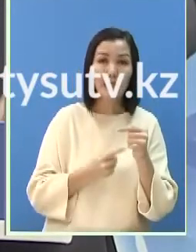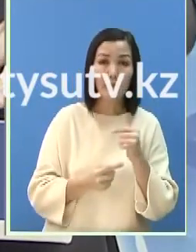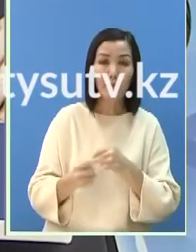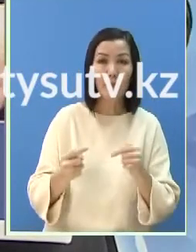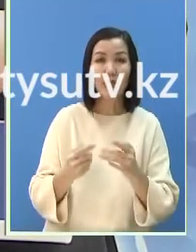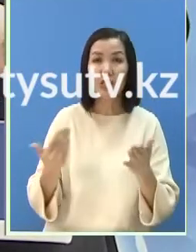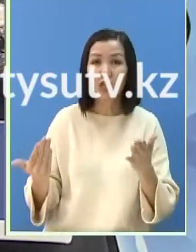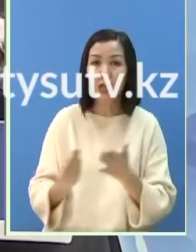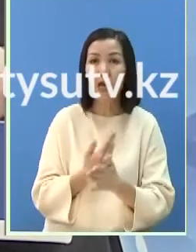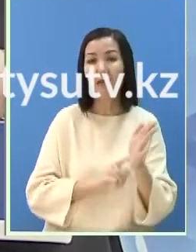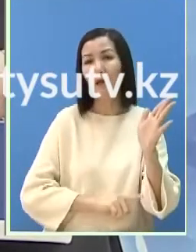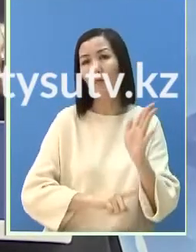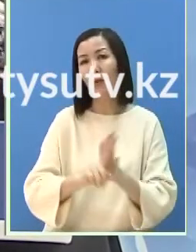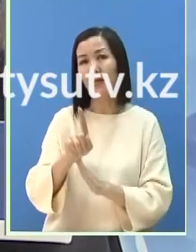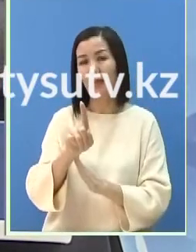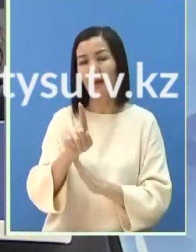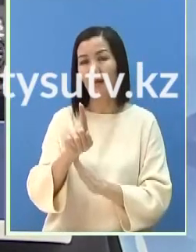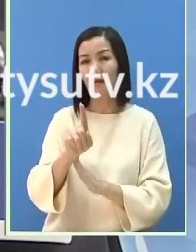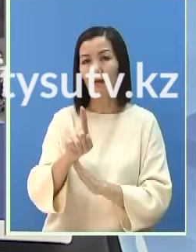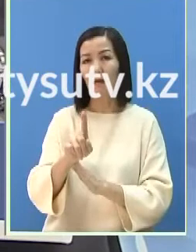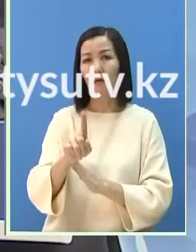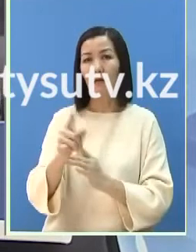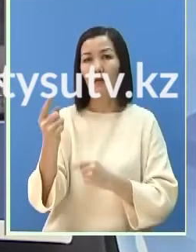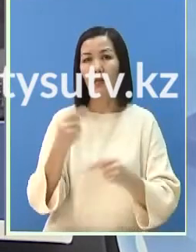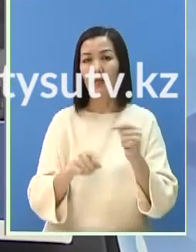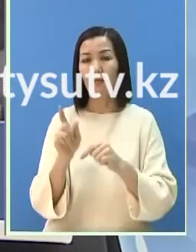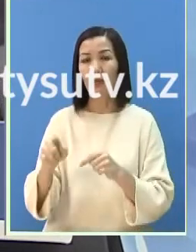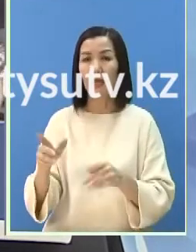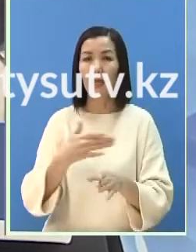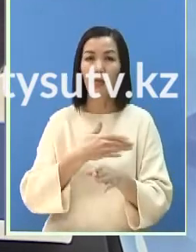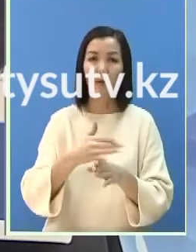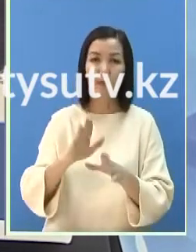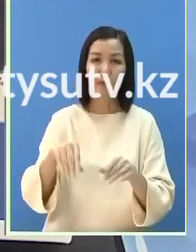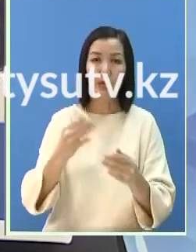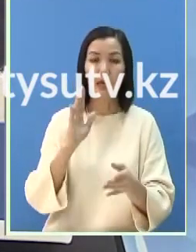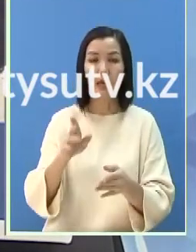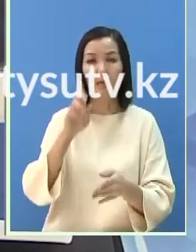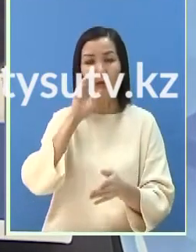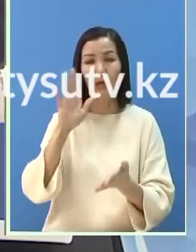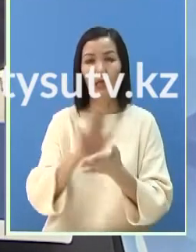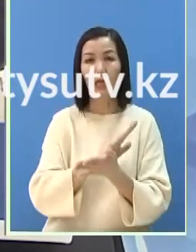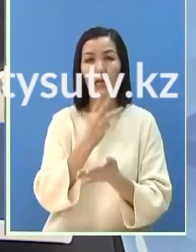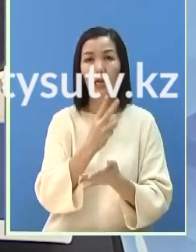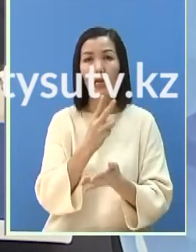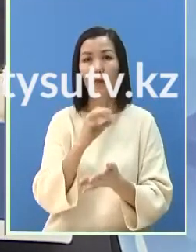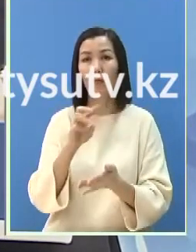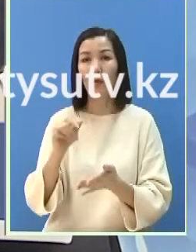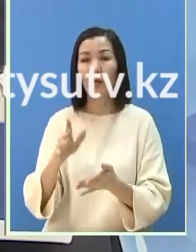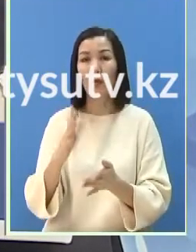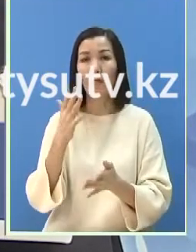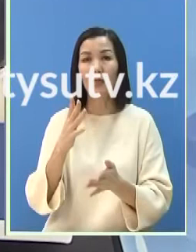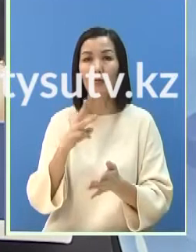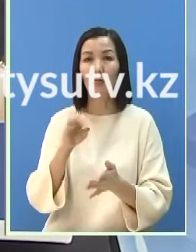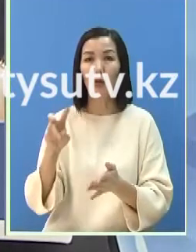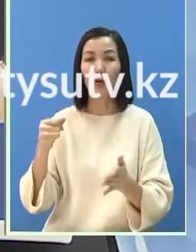ісін жаңа бастайын деген кәсіпкерлерге осы бағытта беріледі. Бұл мемлекеттік гранттар 2 миллионнан 5 миллионға дейінгі